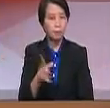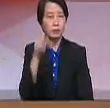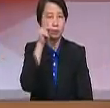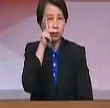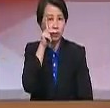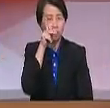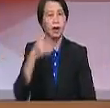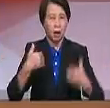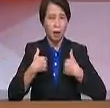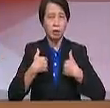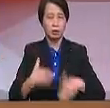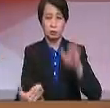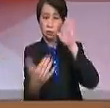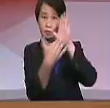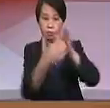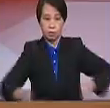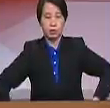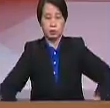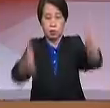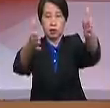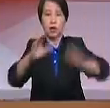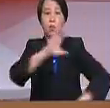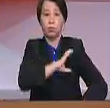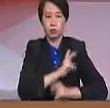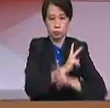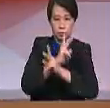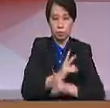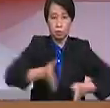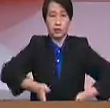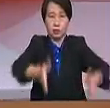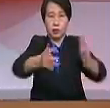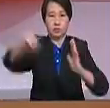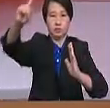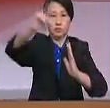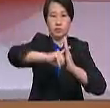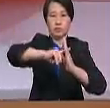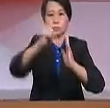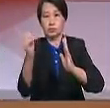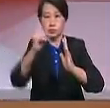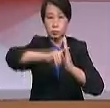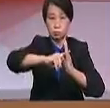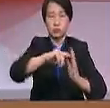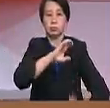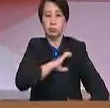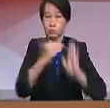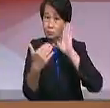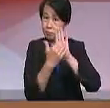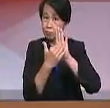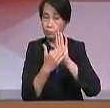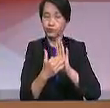meletakkan sekatan jalan raya. Ya, sekatan jalan raya diletakkan. Memang. Tetapi tidak semua